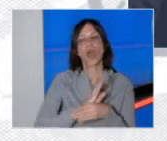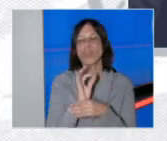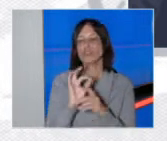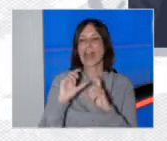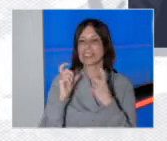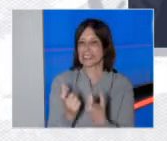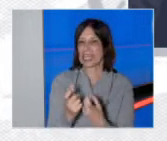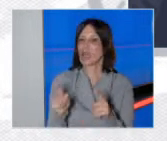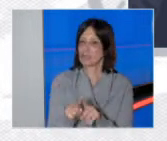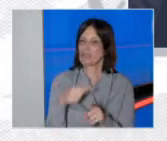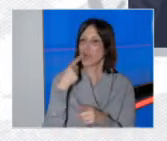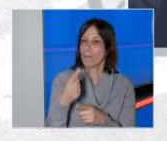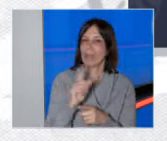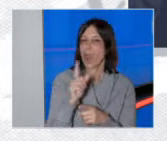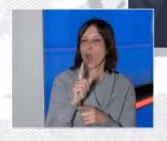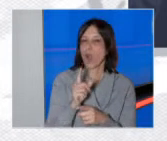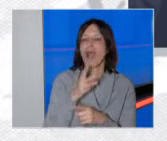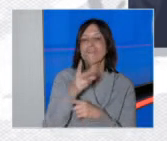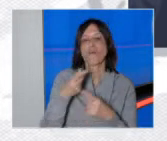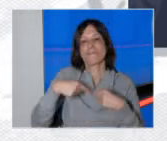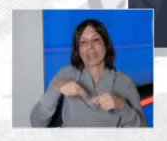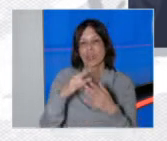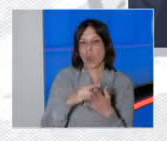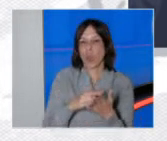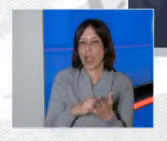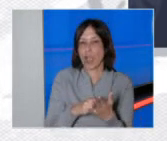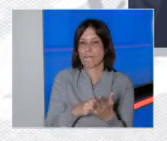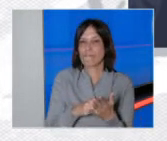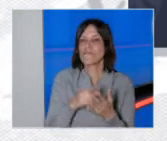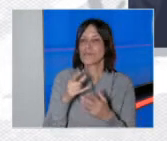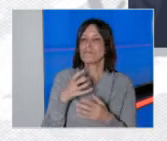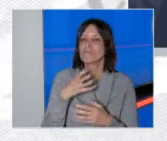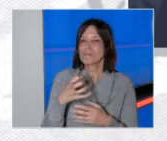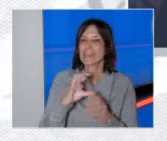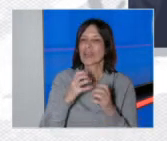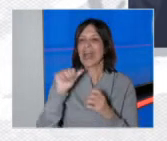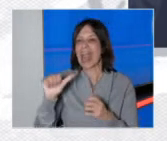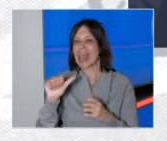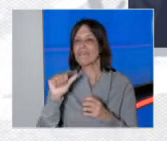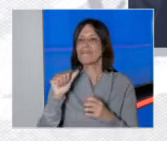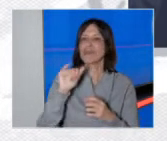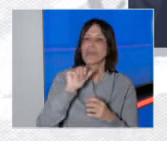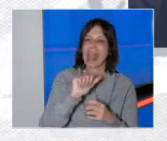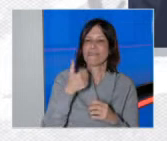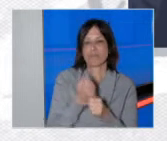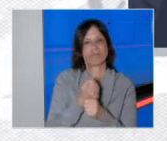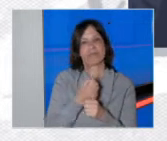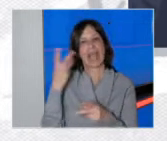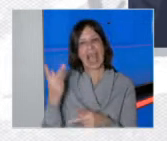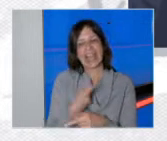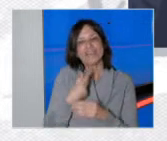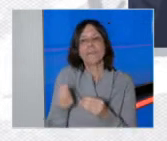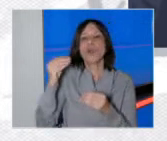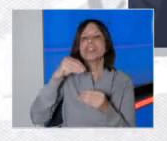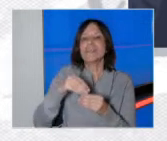הסגר, כמו שקוראים להם, שכאמור לא עברו את ועדת החוקה, אז פעוטונים, גנים, כיתות א' וי' א' יפעלו כרגיל, ואנחנו מוסיפים